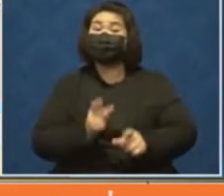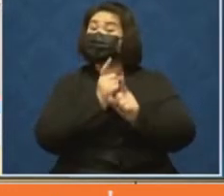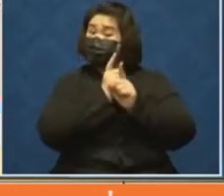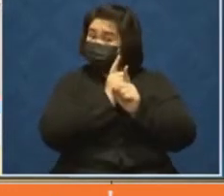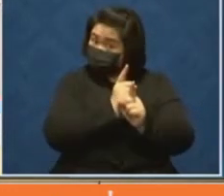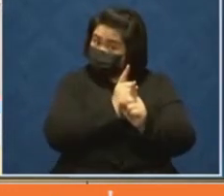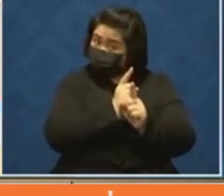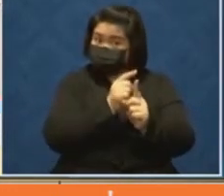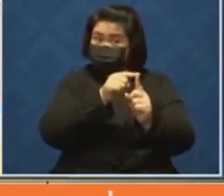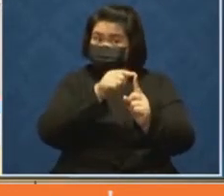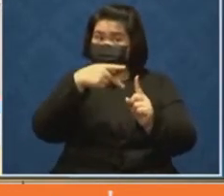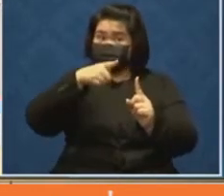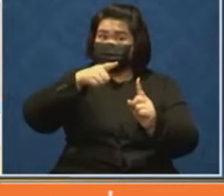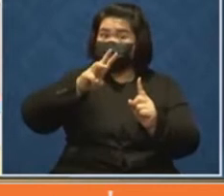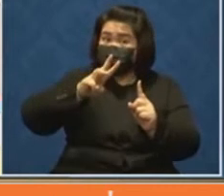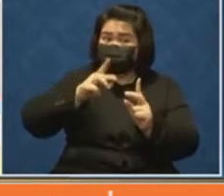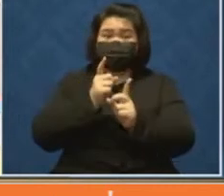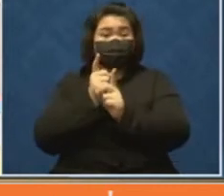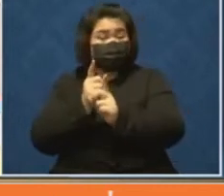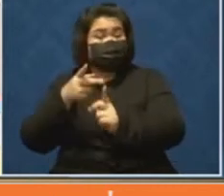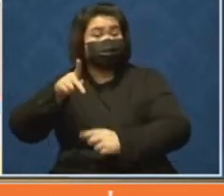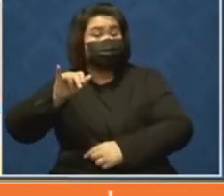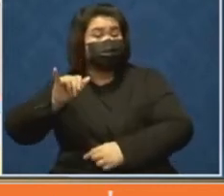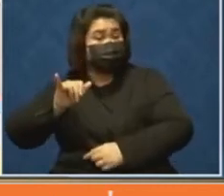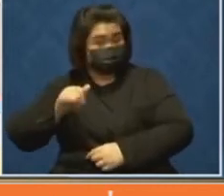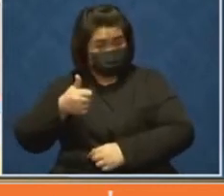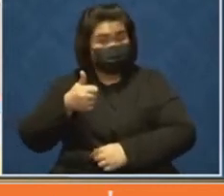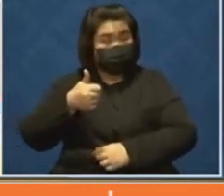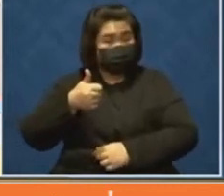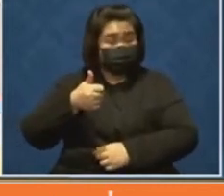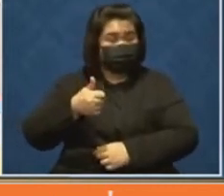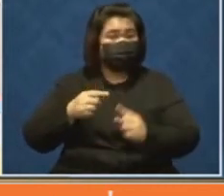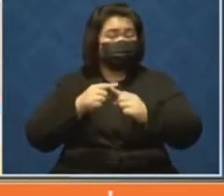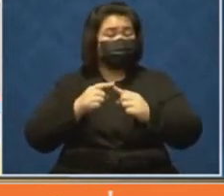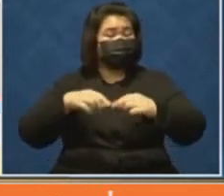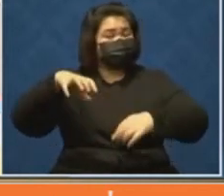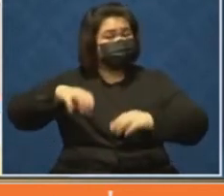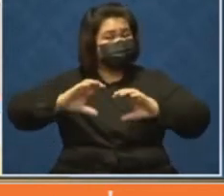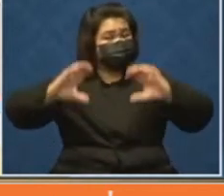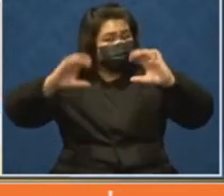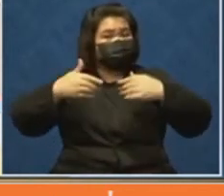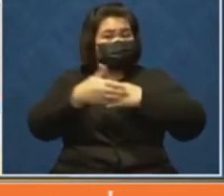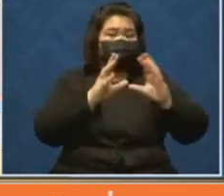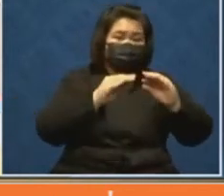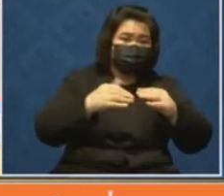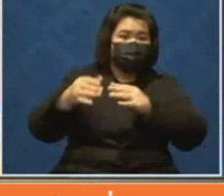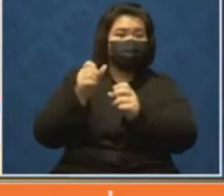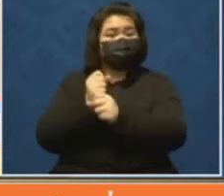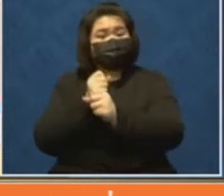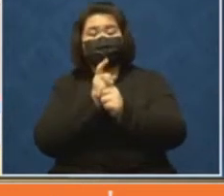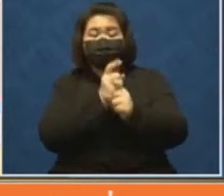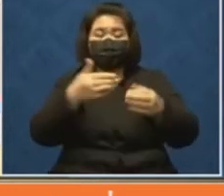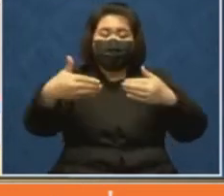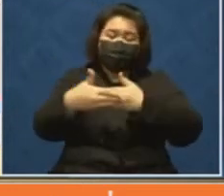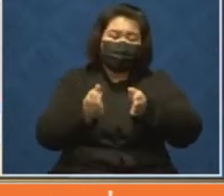วทำไมไม่เหตครัวอะไรซึคำนเปคำที่พqueเุประย Lil ใช้บ่อย พูดบ่อยกแลนแบนี้คท พฬท